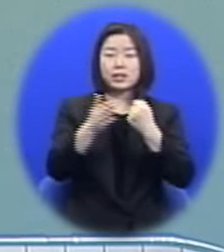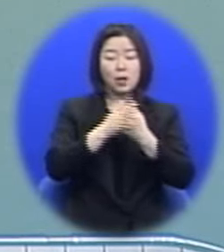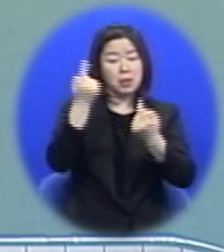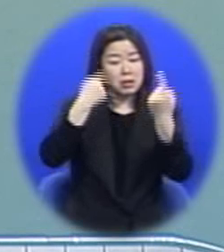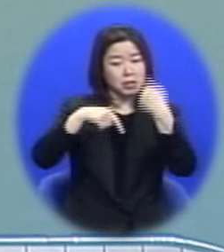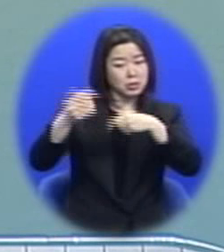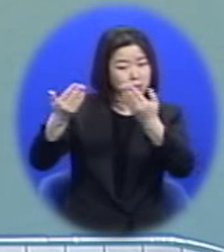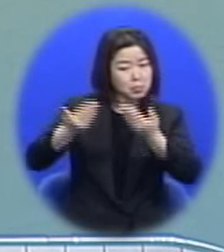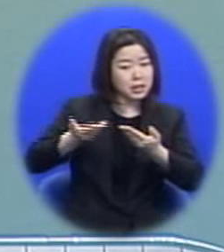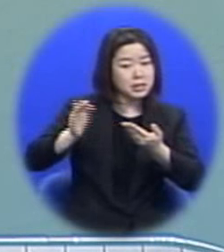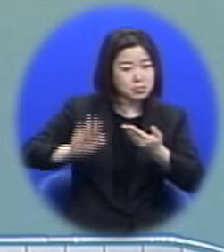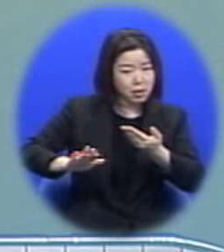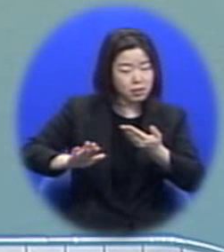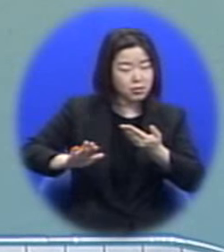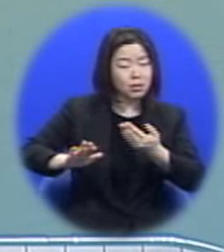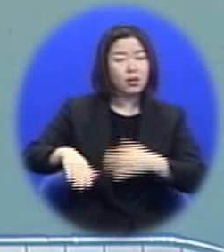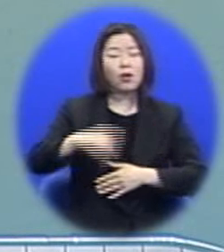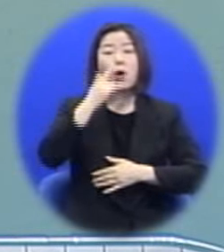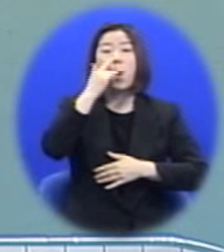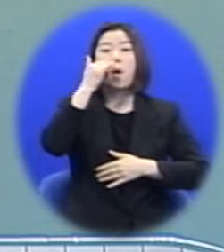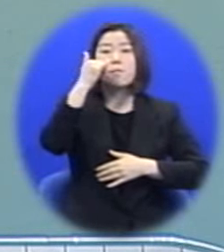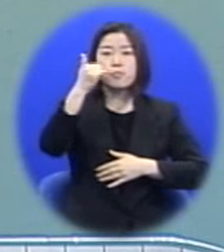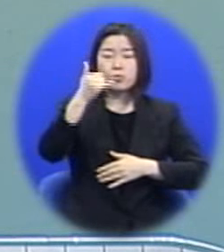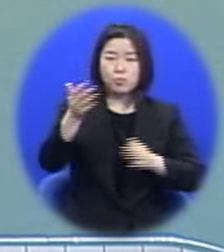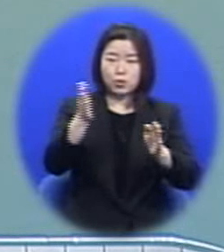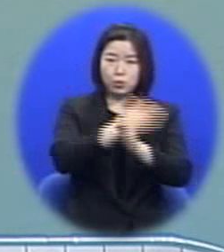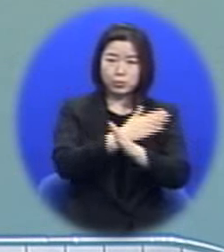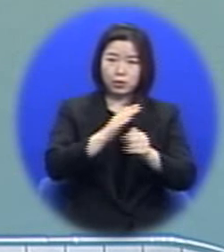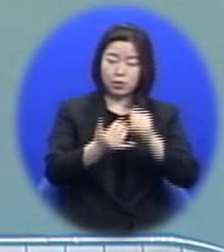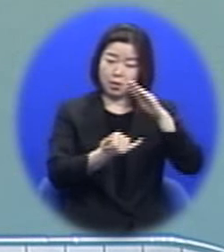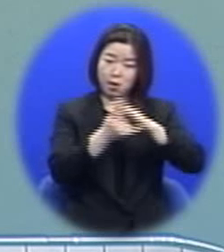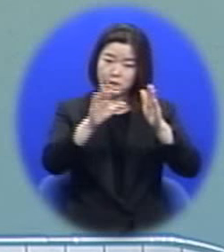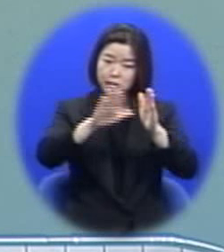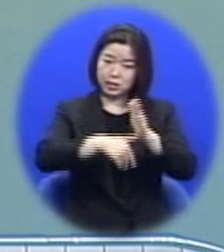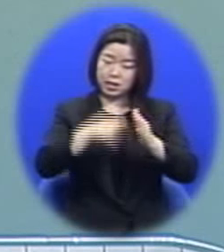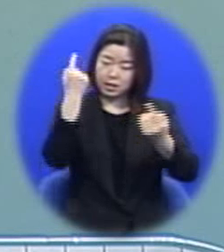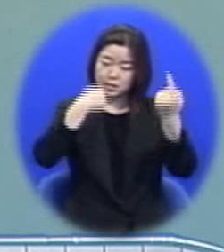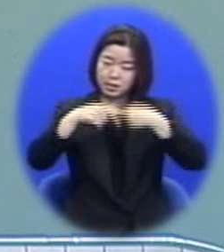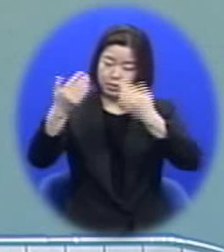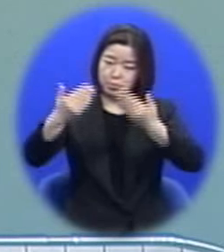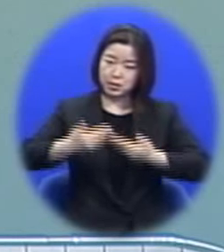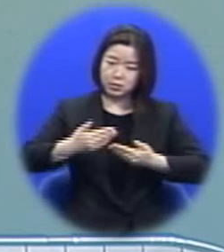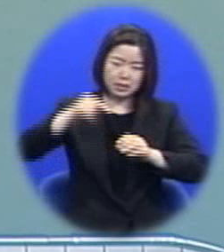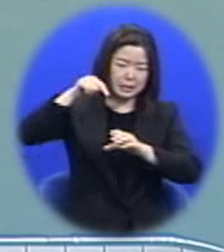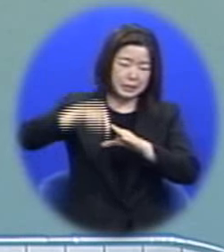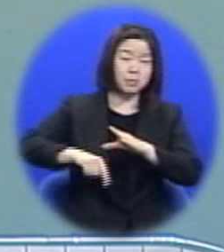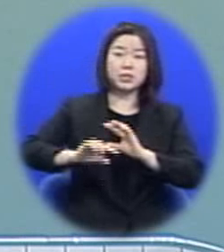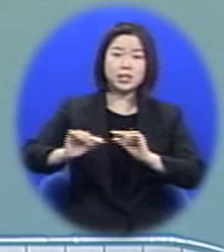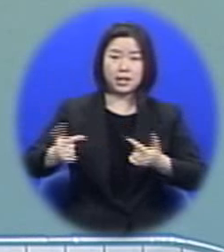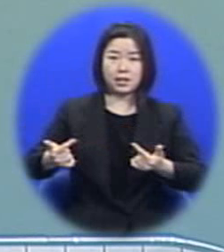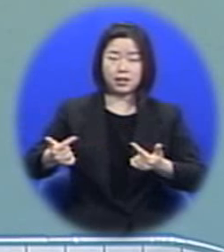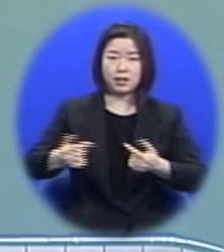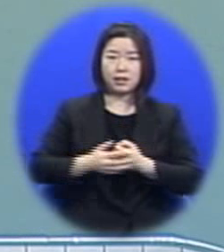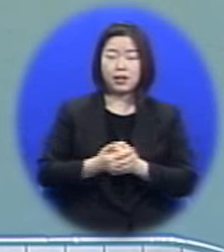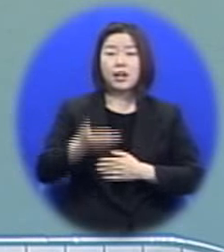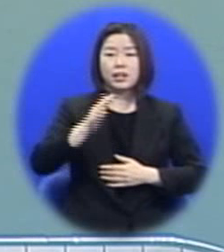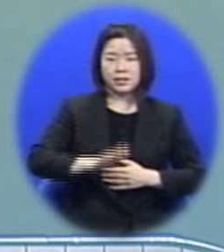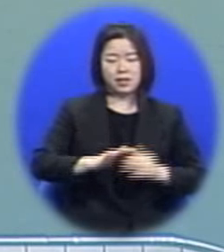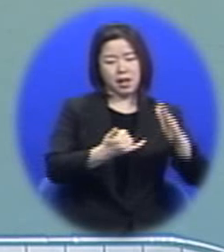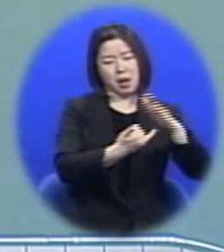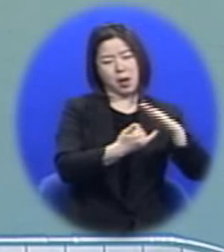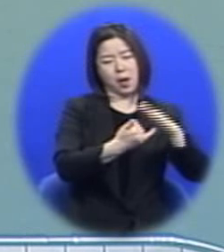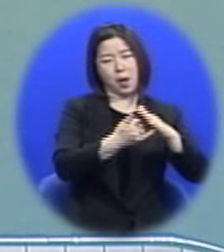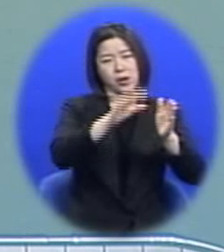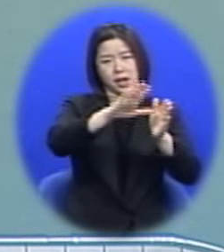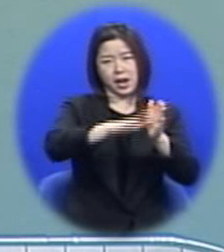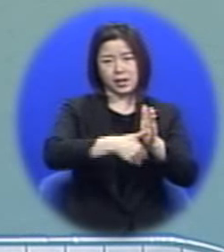하지만 부모로부터 어릴 때 받은 상처처럼 깊지는 않습니다. 그런데 어린아이인 경우에는